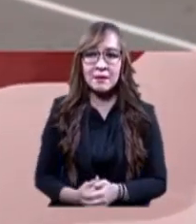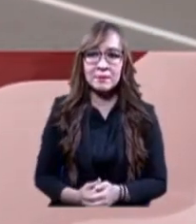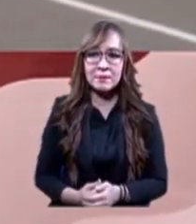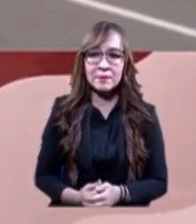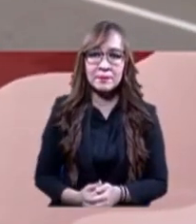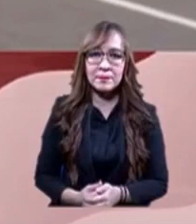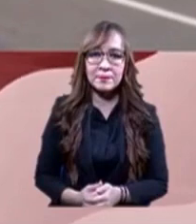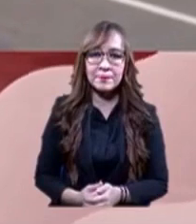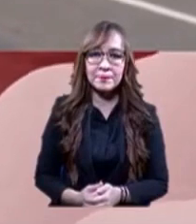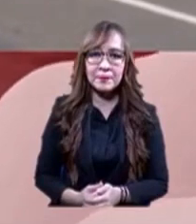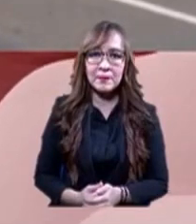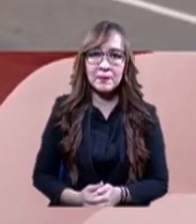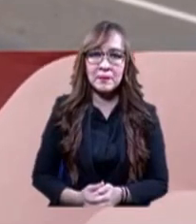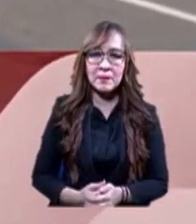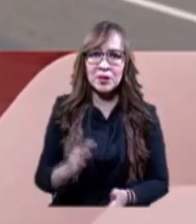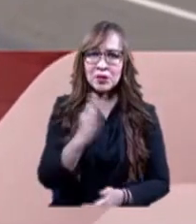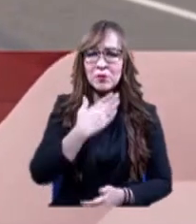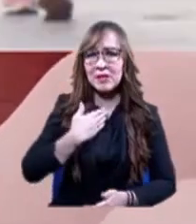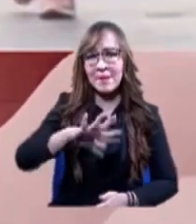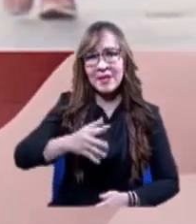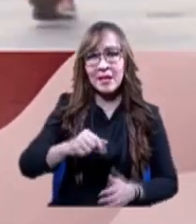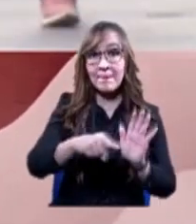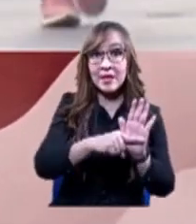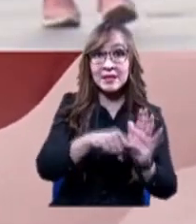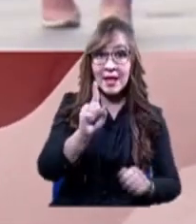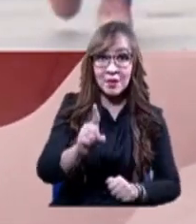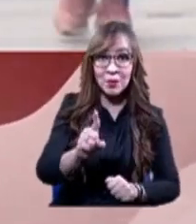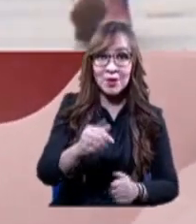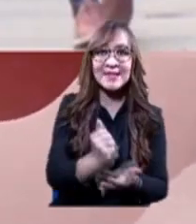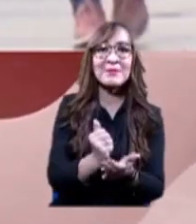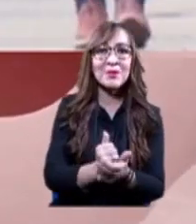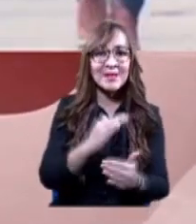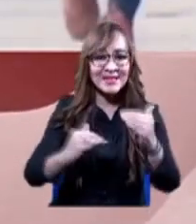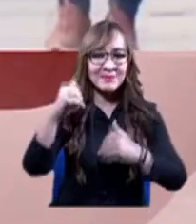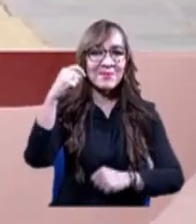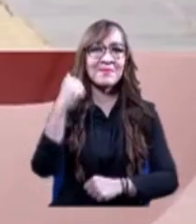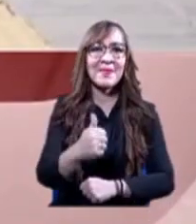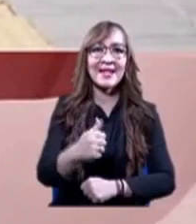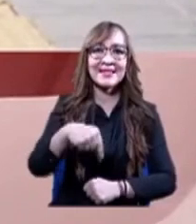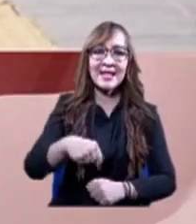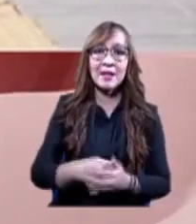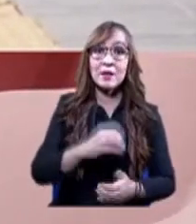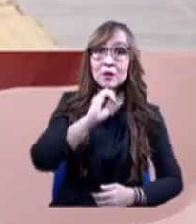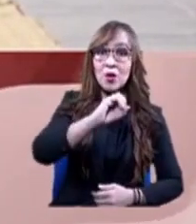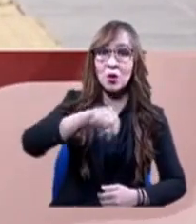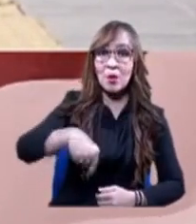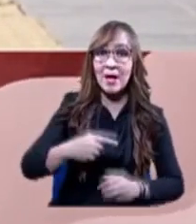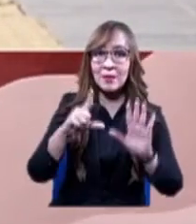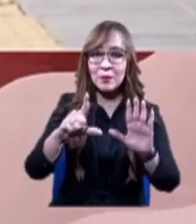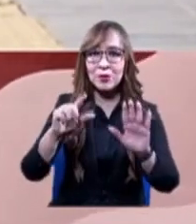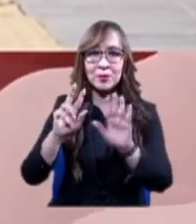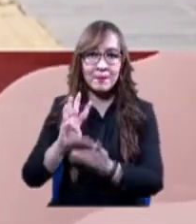Tadinya saya perkirakan di kisaran minus 1, ya, ternyata justru lebih baik, ya, kisaran minus 0,74. Dan